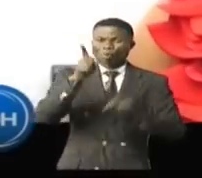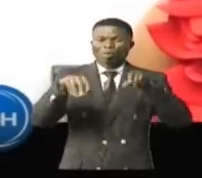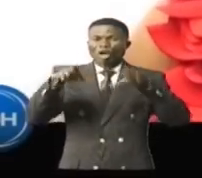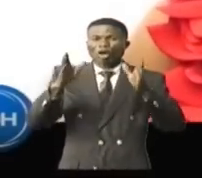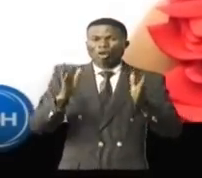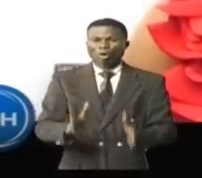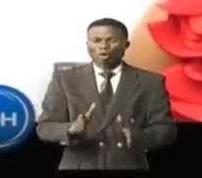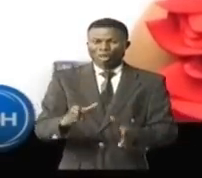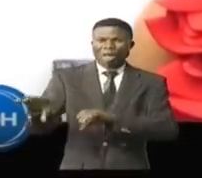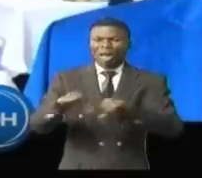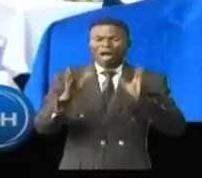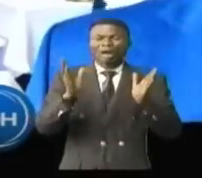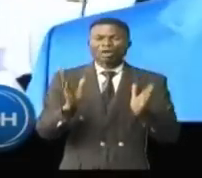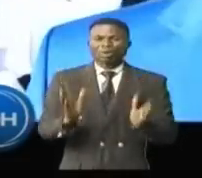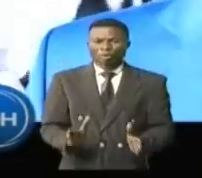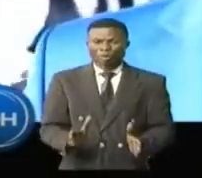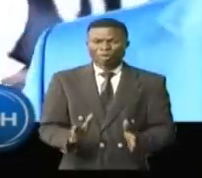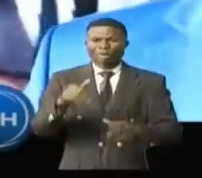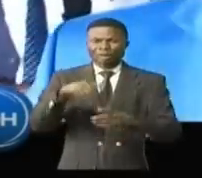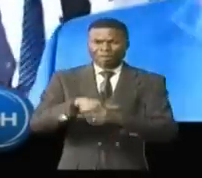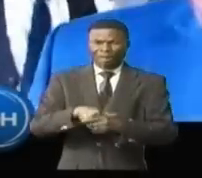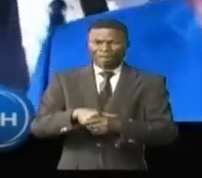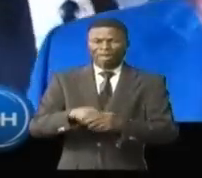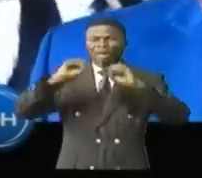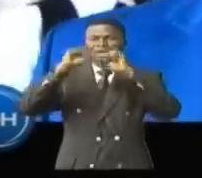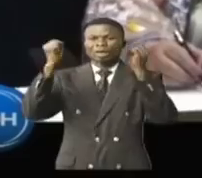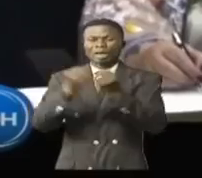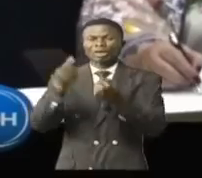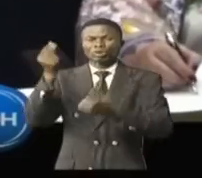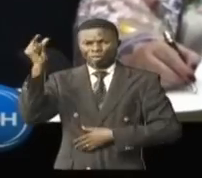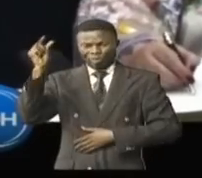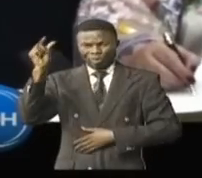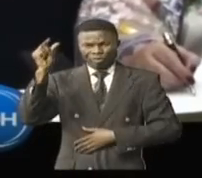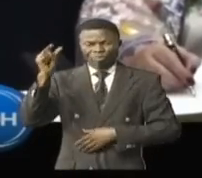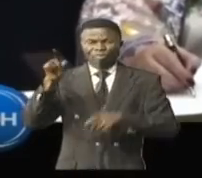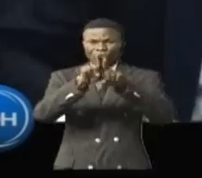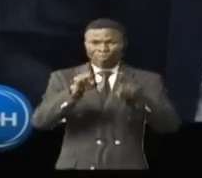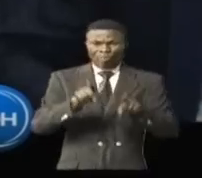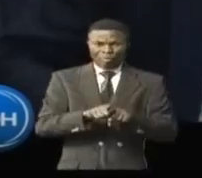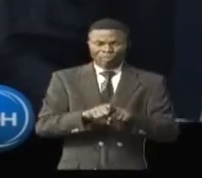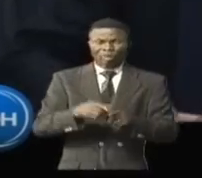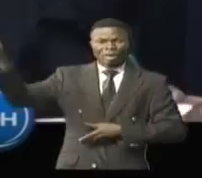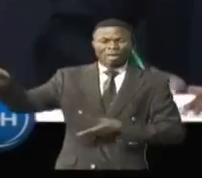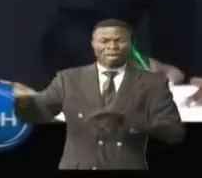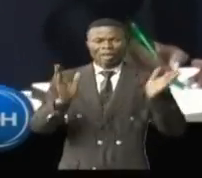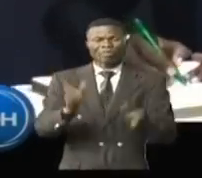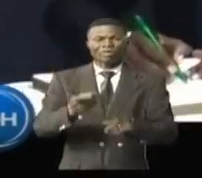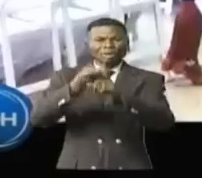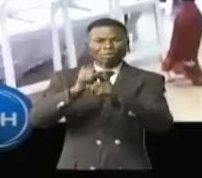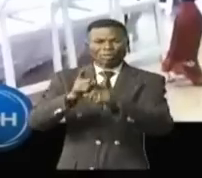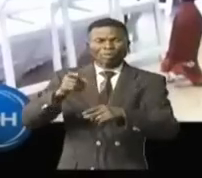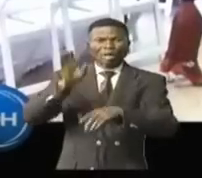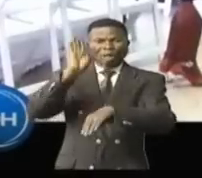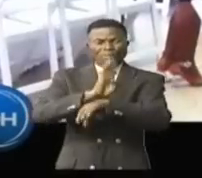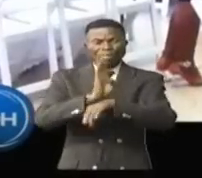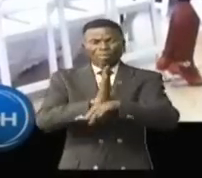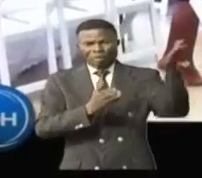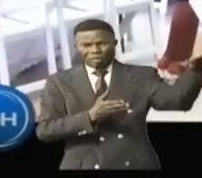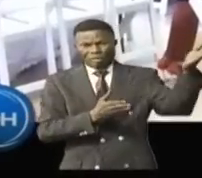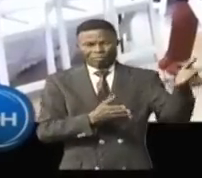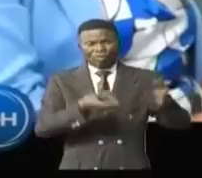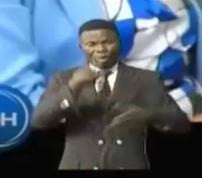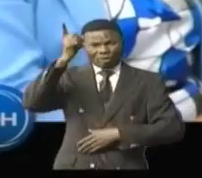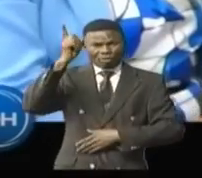comme actionnaires dans toute société minière. Il y a eu aussi les invités venus du Congo Brazza, le